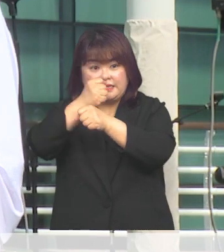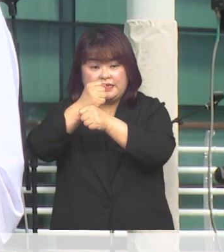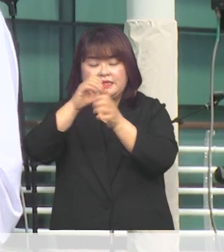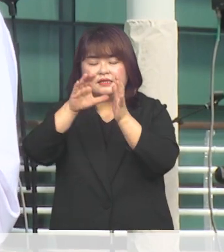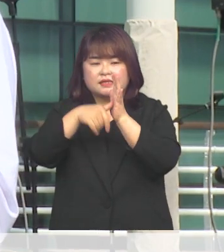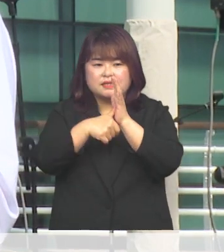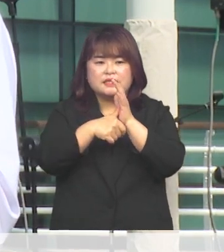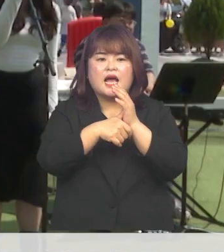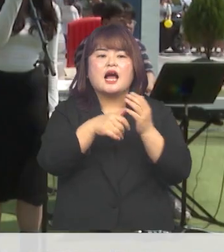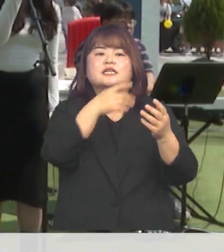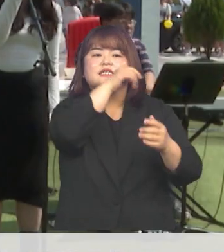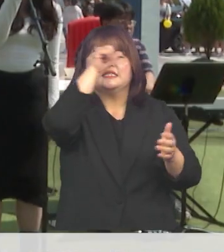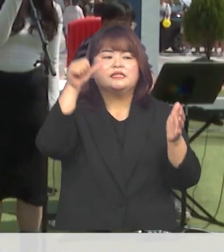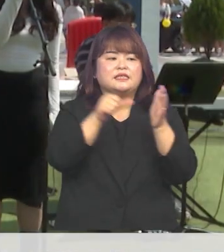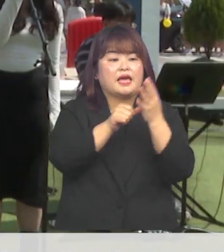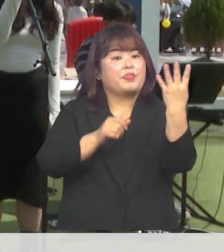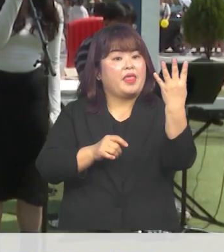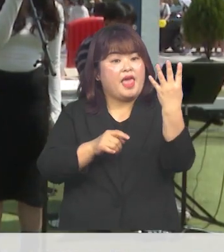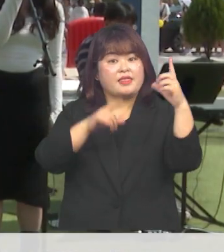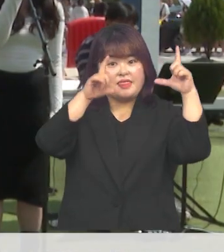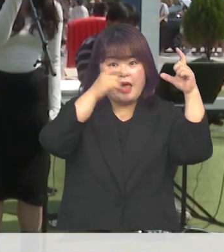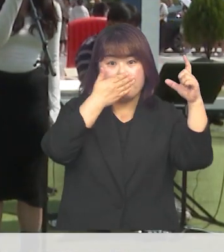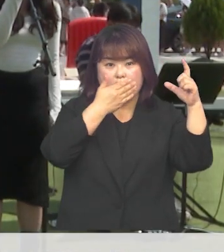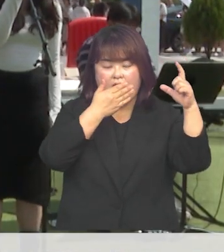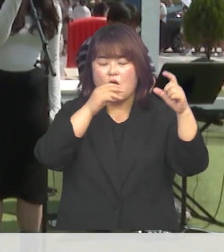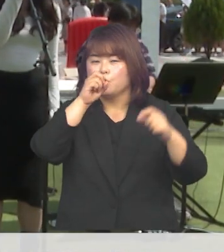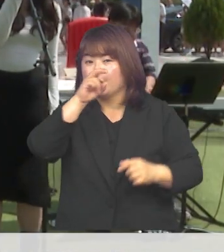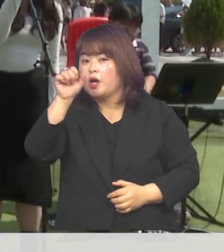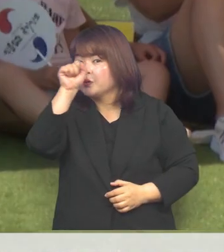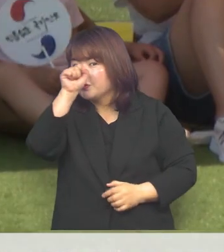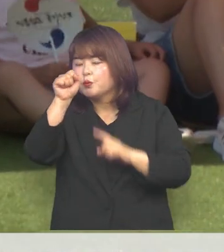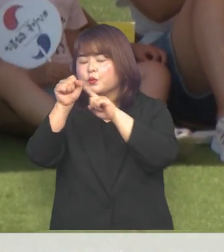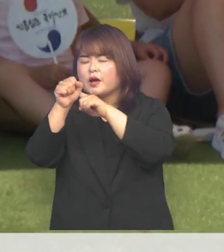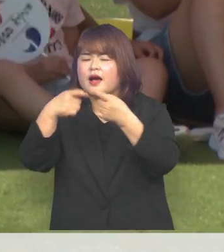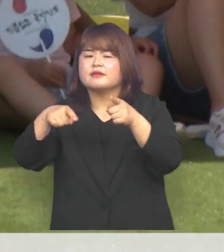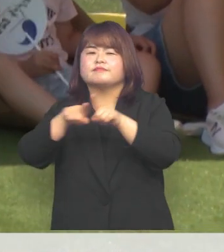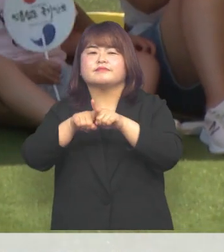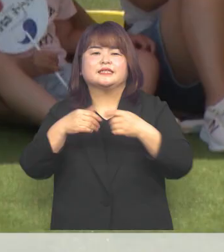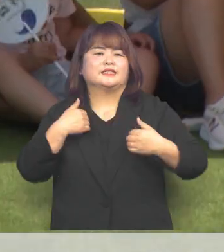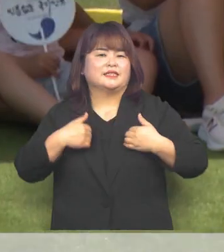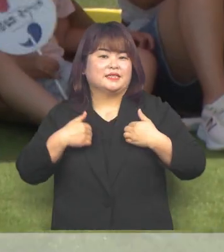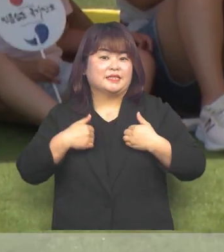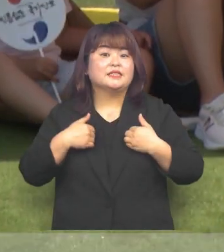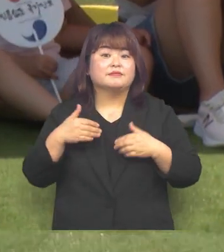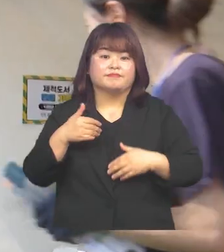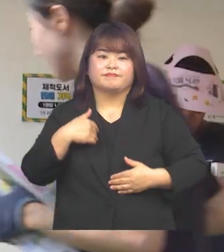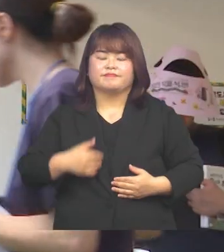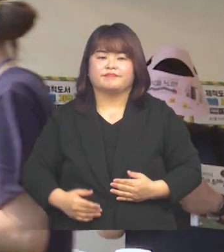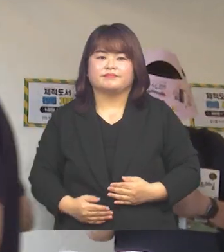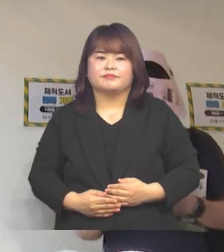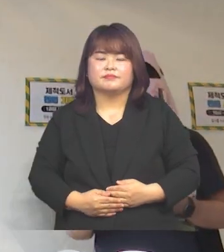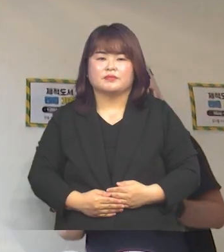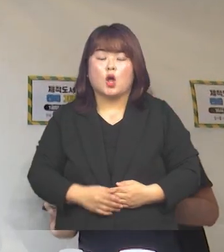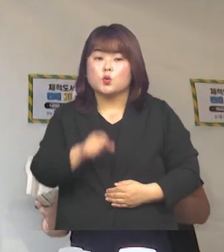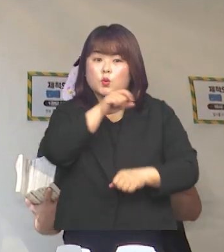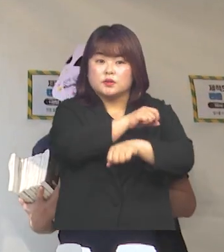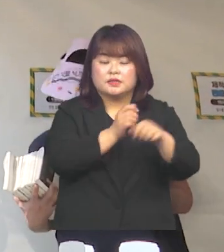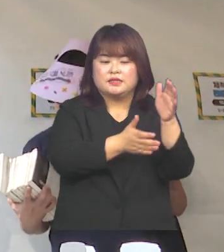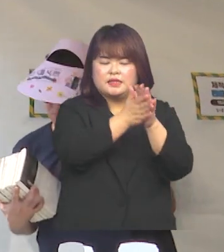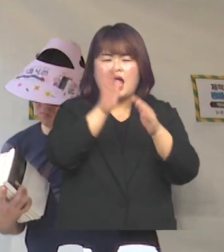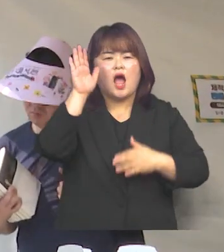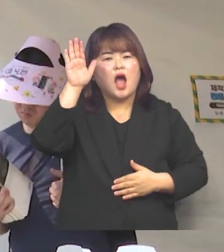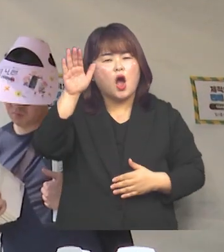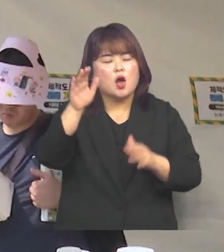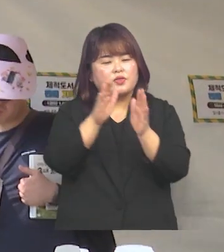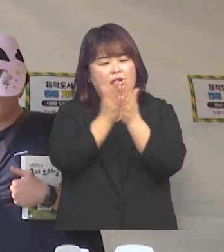있는 인생 네컷 코너와 좋아요, 포토존도 운영돼 시민들은 즐거운 주말의 추억을 남겼습니다. 용인특례시는